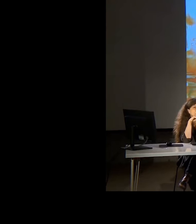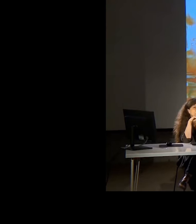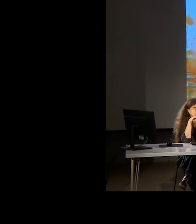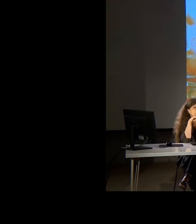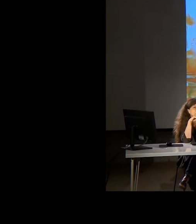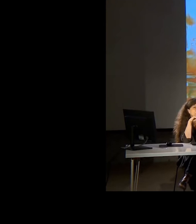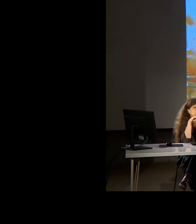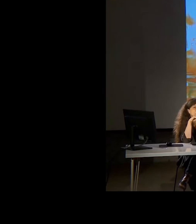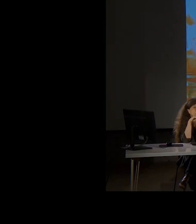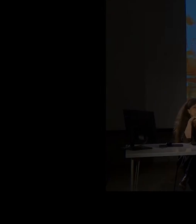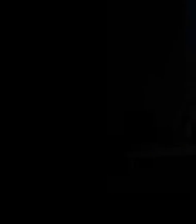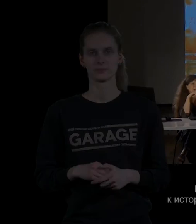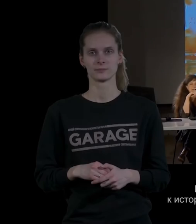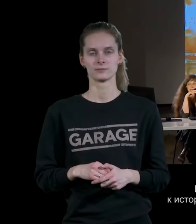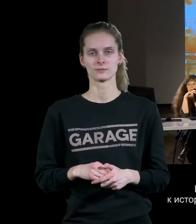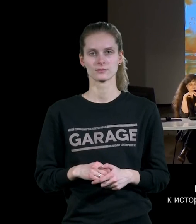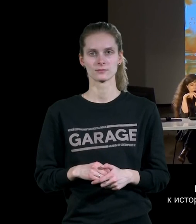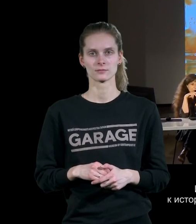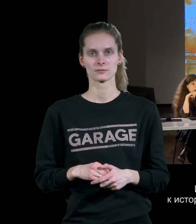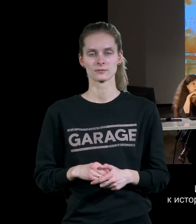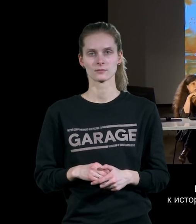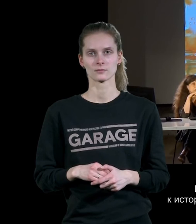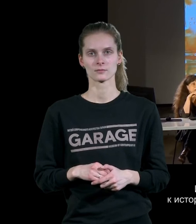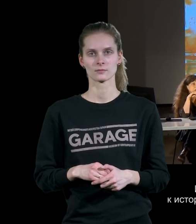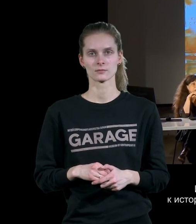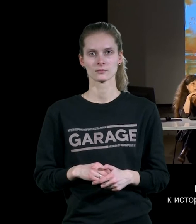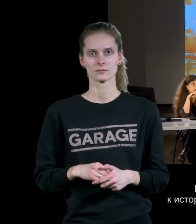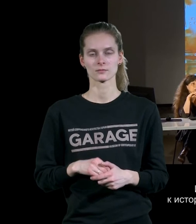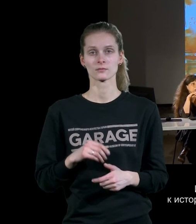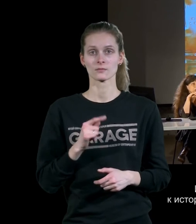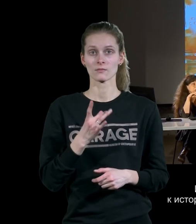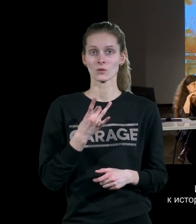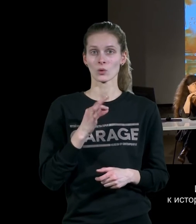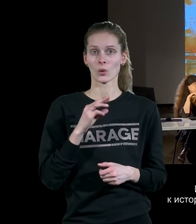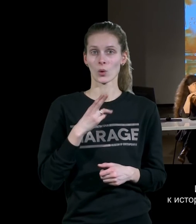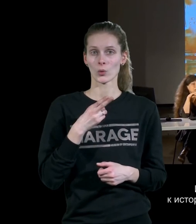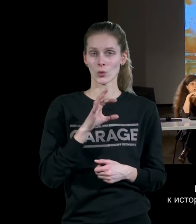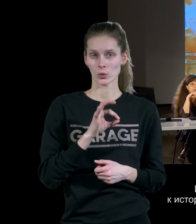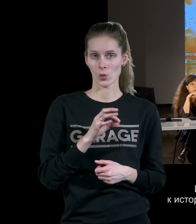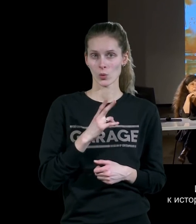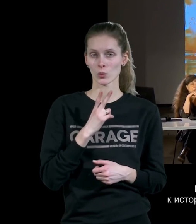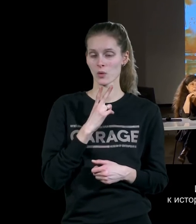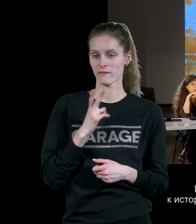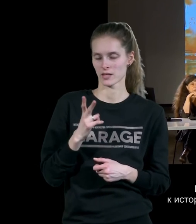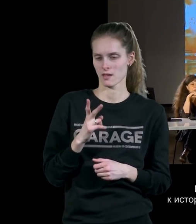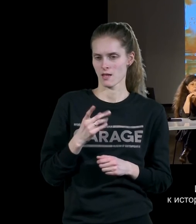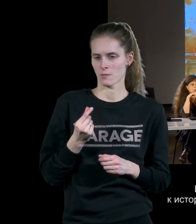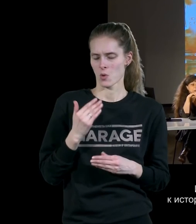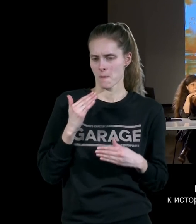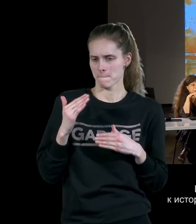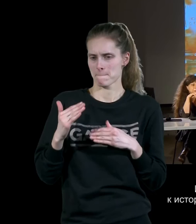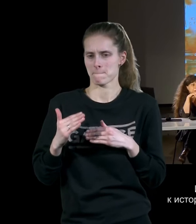прямоугольников размыты. И в этом смысле Ротко достаточно близок, например, к исторической абстракции, к тому,